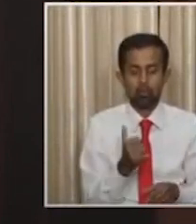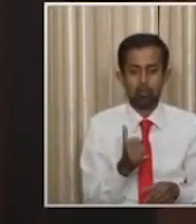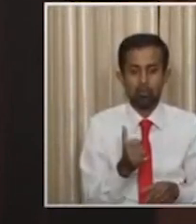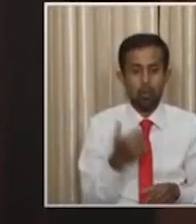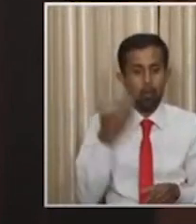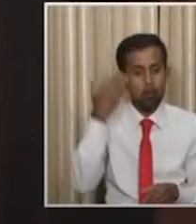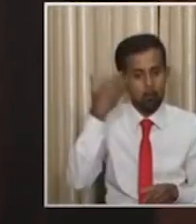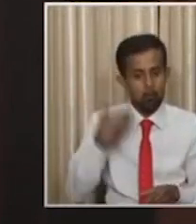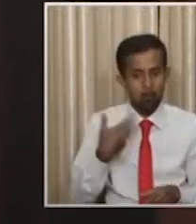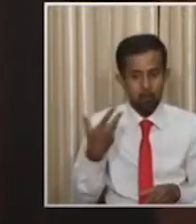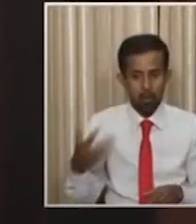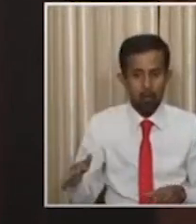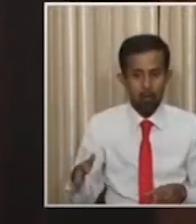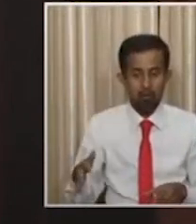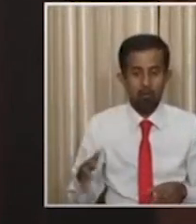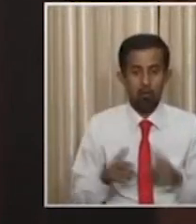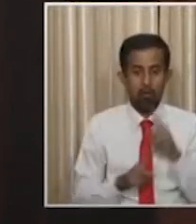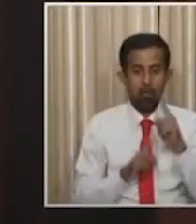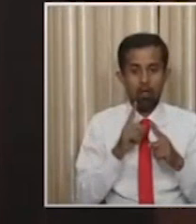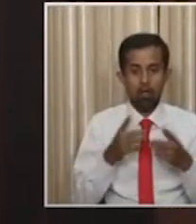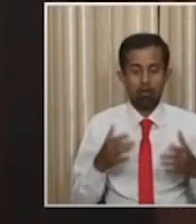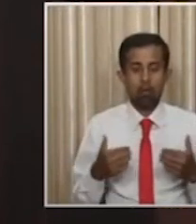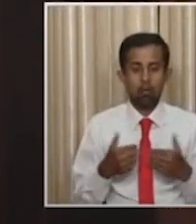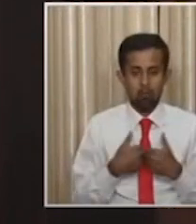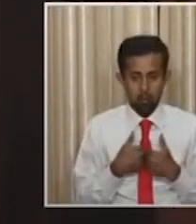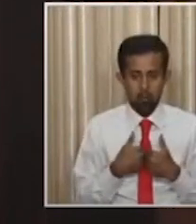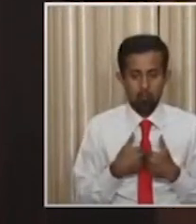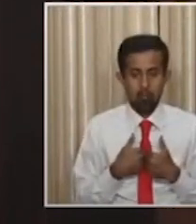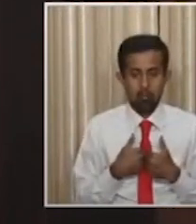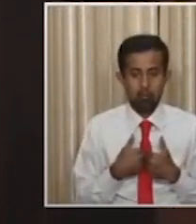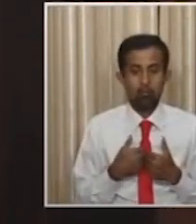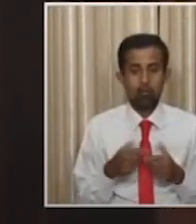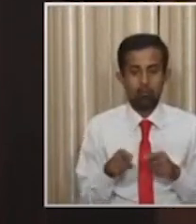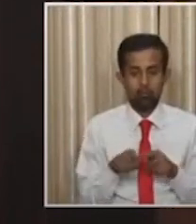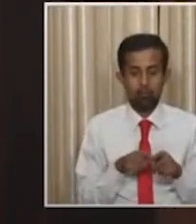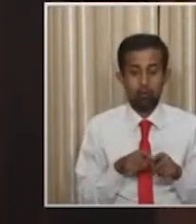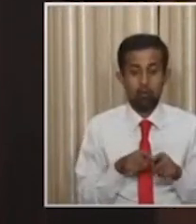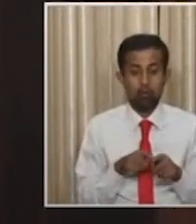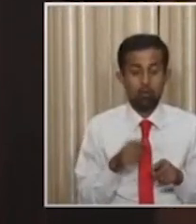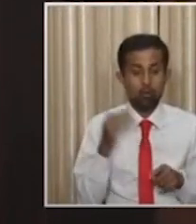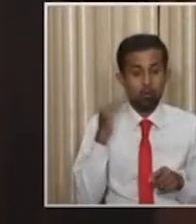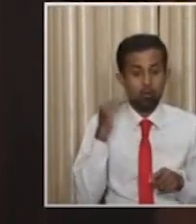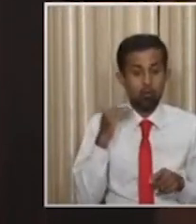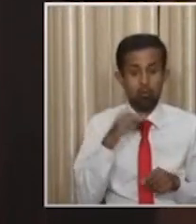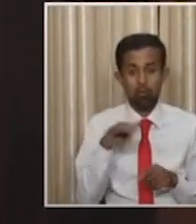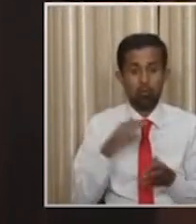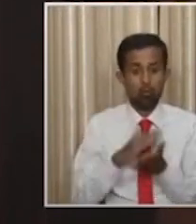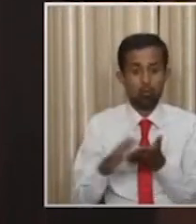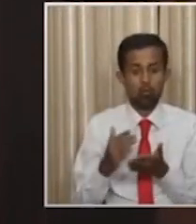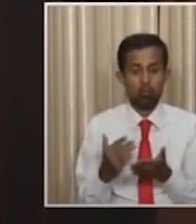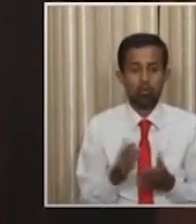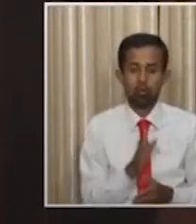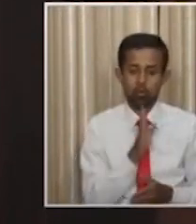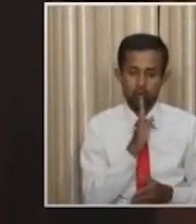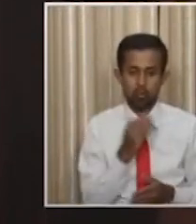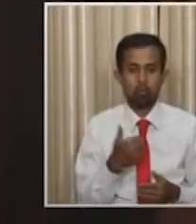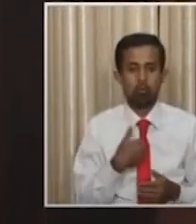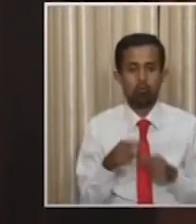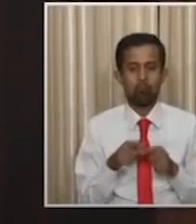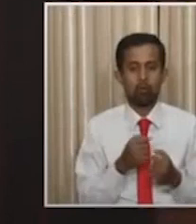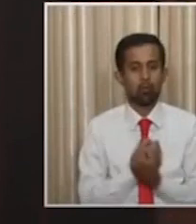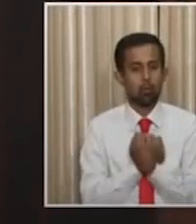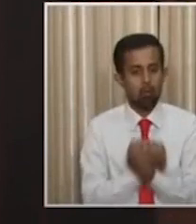கொடுத்து என்னை போன்ற அப்பாவிகளை, மக்களுக்காக பணியாற்ற வந்தவர்களை சிறையிலே அடைத்து எங்களுடைய கருத்துக்களையும் கிழக்கையும் அழிக்க எண்ணினீர்கள்.